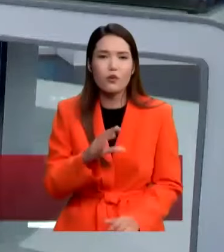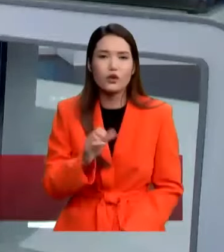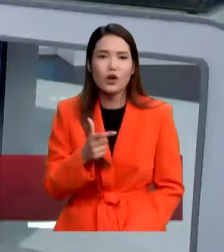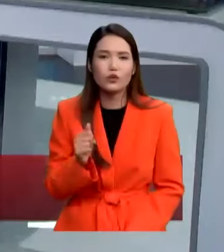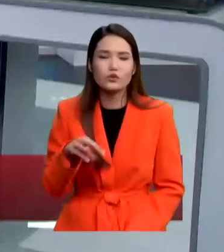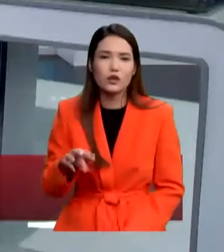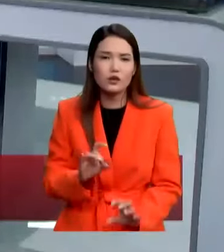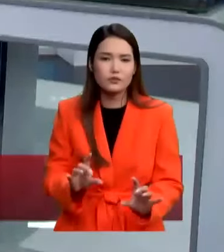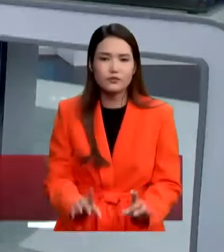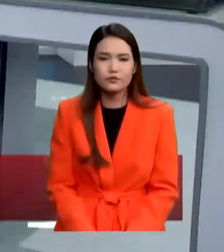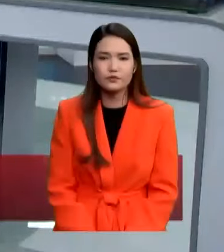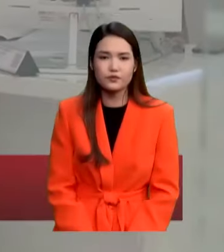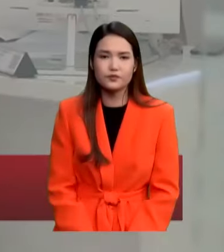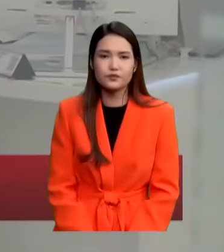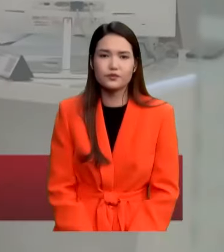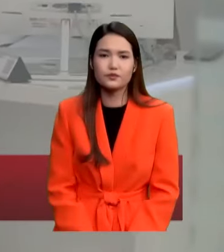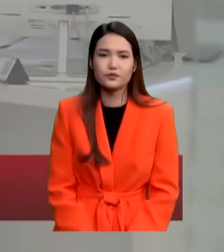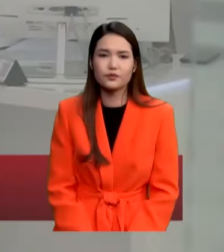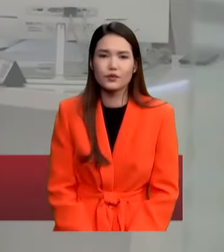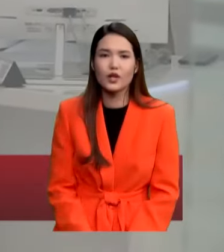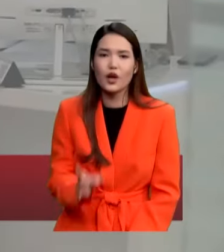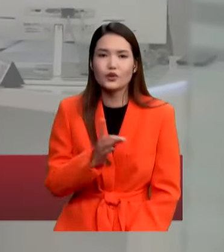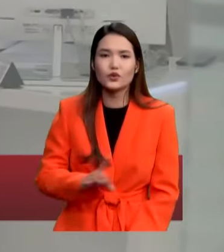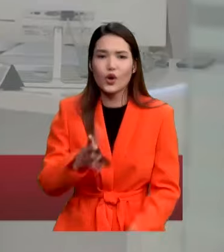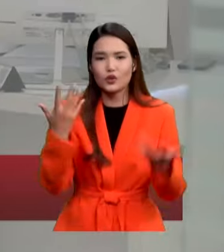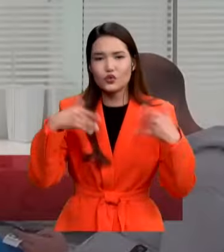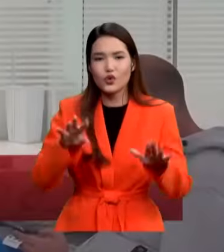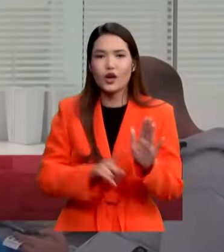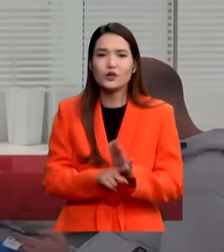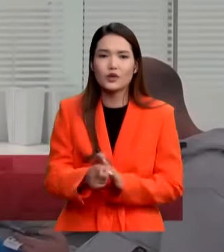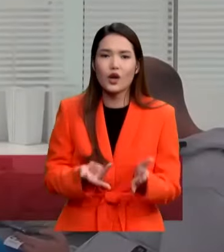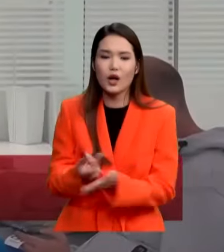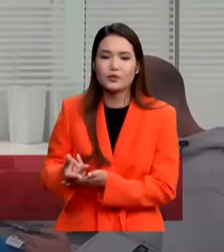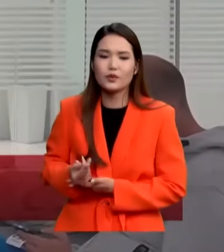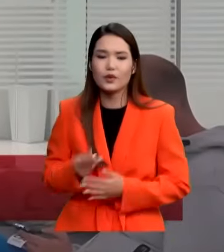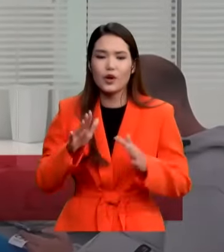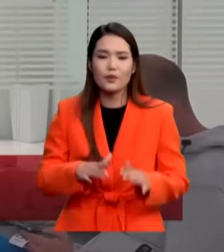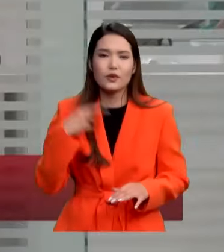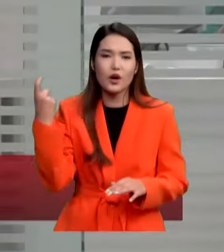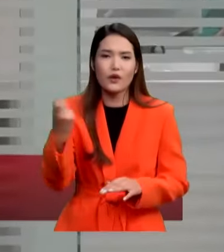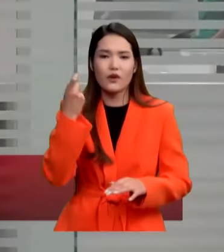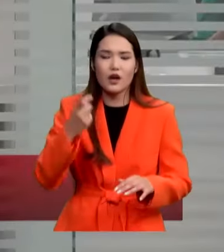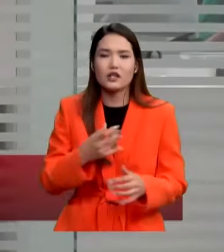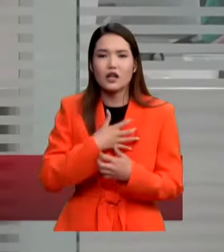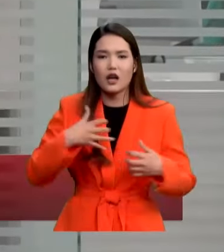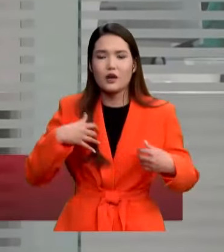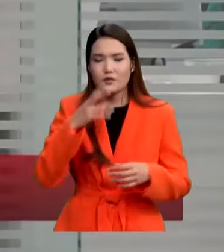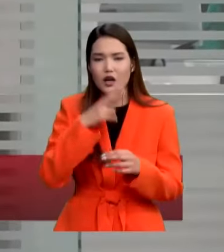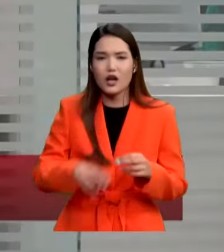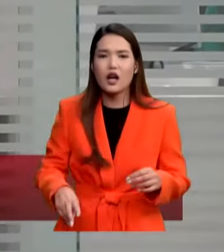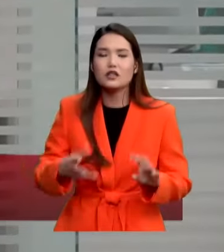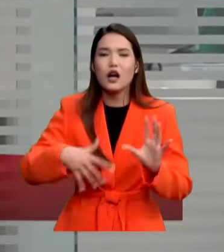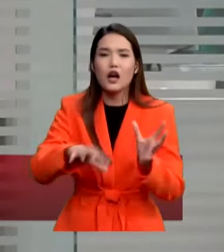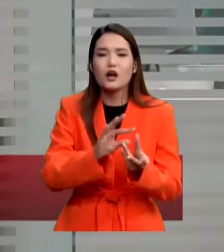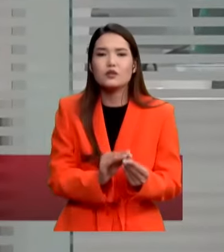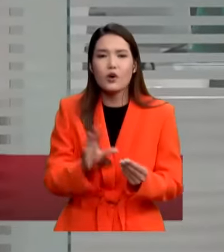Марабаева продолжит тему. В регионах уже начали выплачивать компенсацию владельцам павших животных. В Костанайской области,